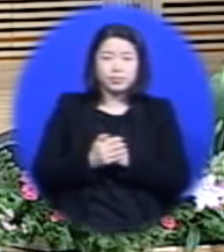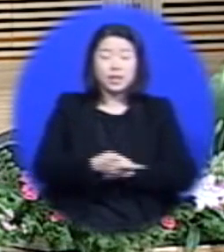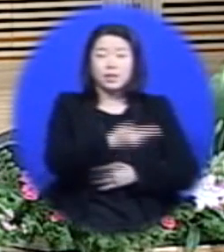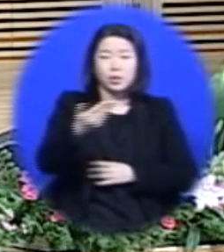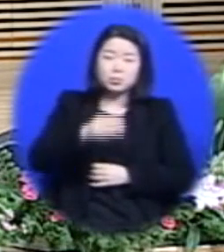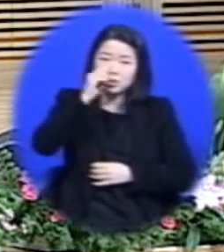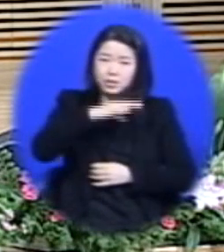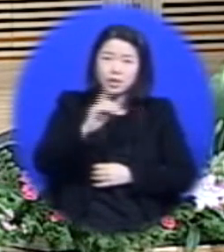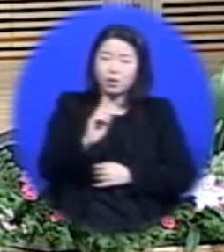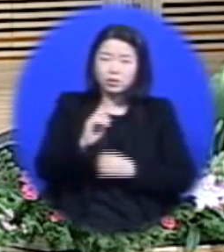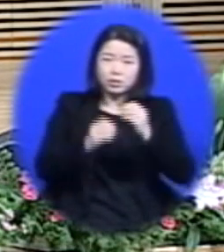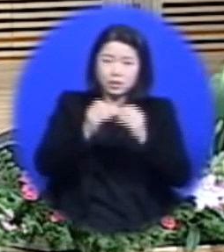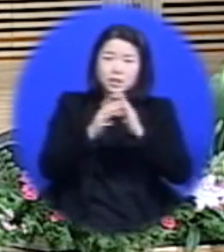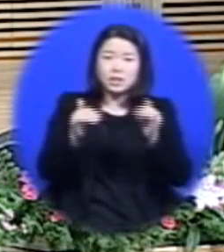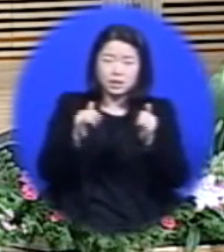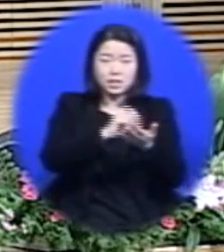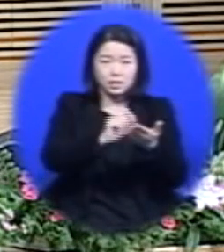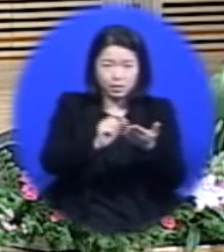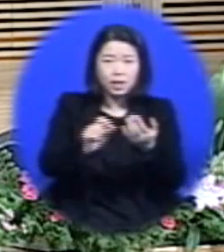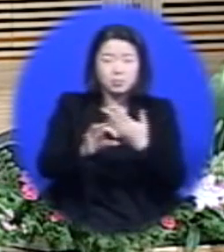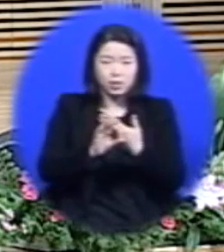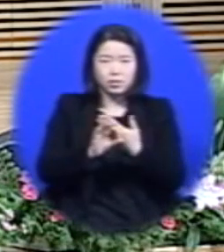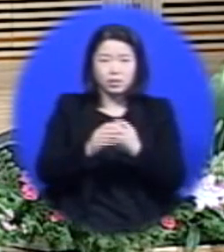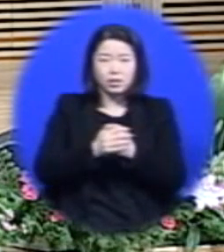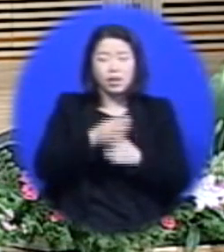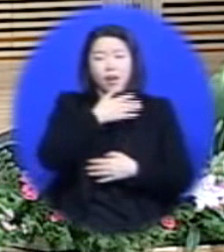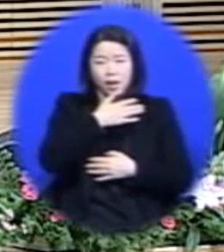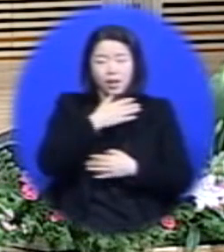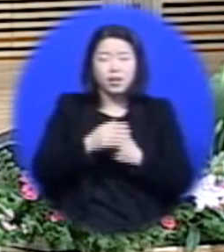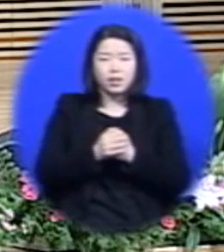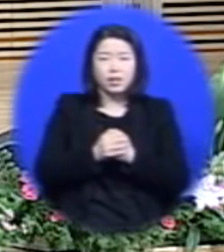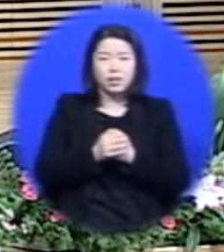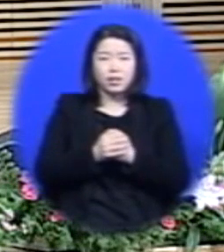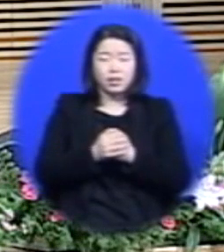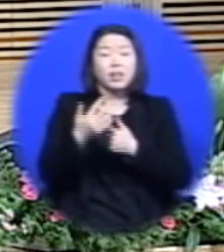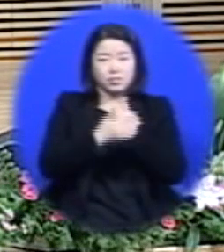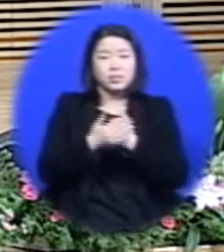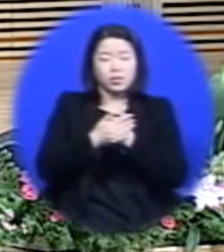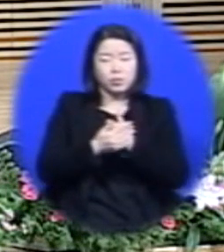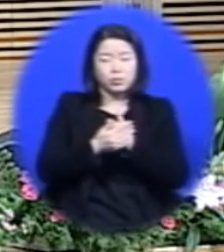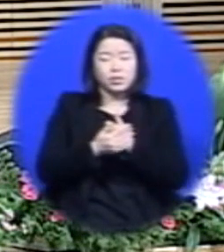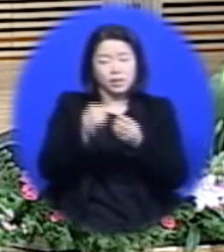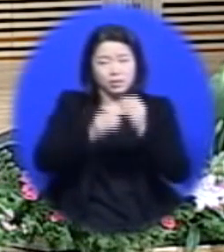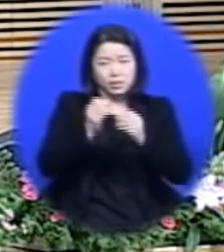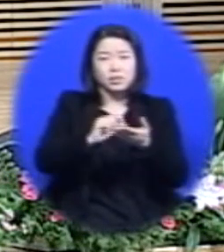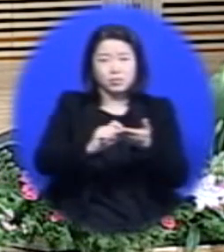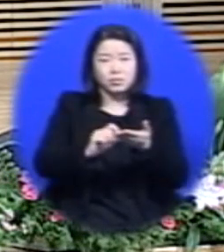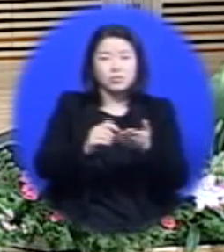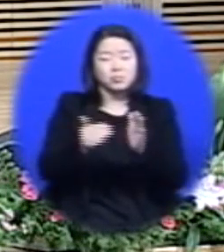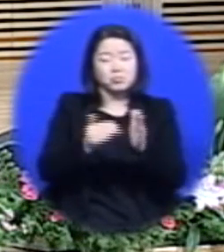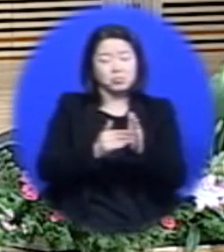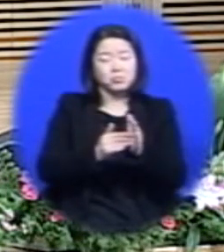여러분 그냥 어떤 시인이 썼다면 아 잠근 에 로운 씨를 쓰셨네요 4